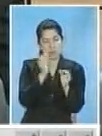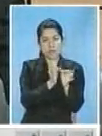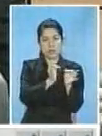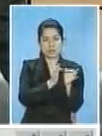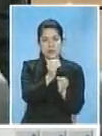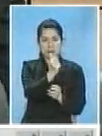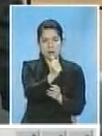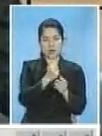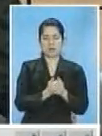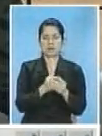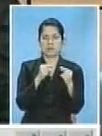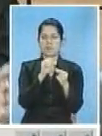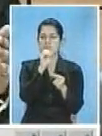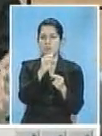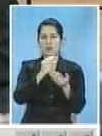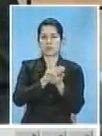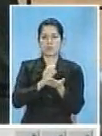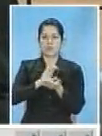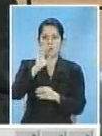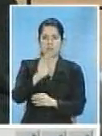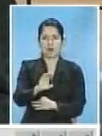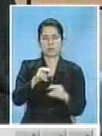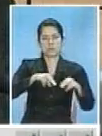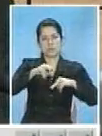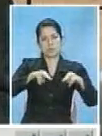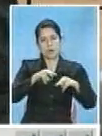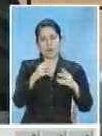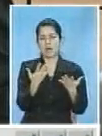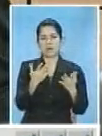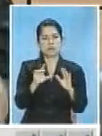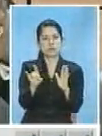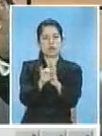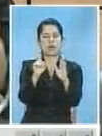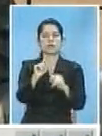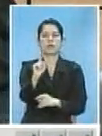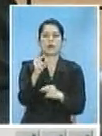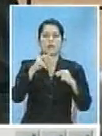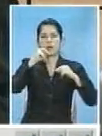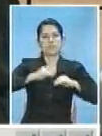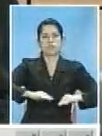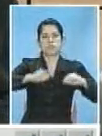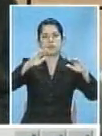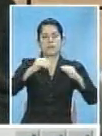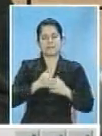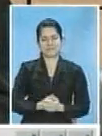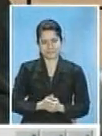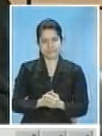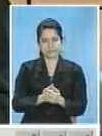าท่านดูแลให้เขามาลงทุนก็ไปไงครับไปกับน้ำเขาก็ขนไม่ทันเพราะเขาเชื่อท่านนายกและรัฐบาลเนี่ย